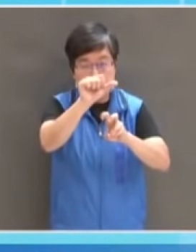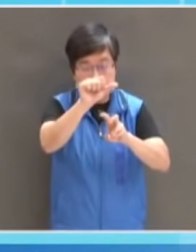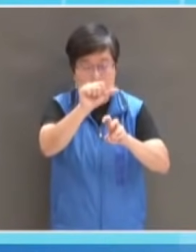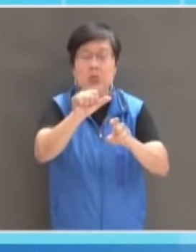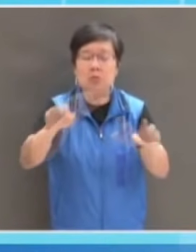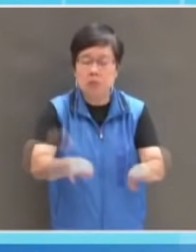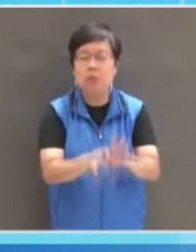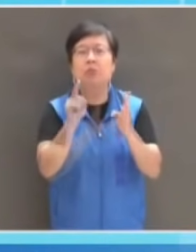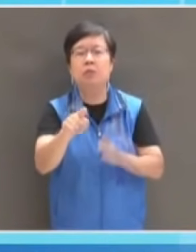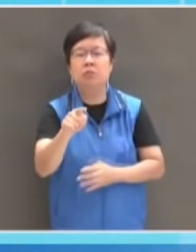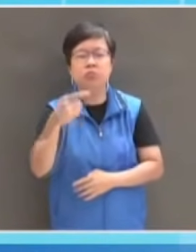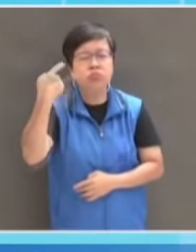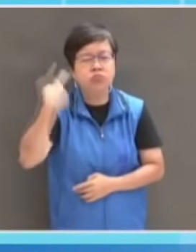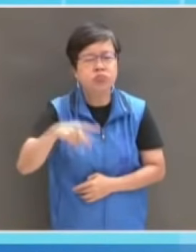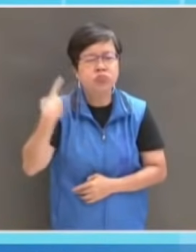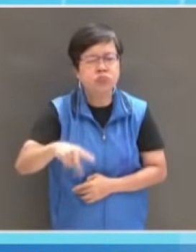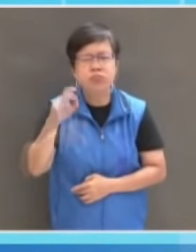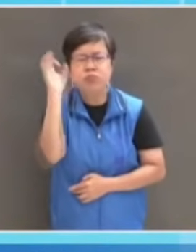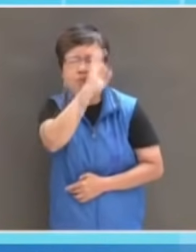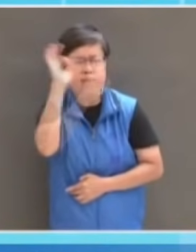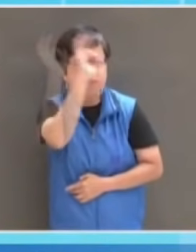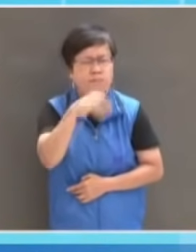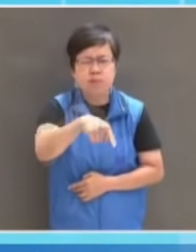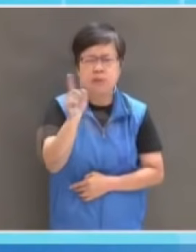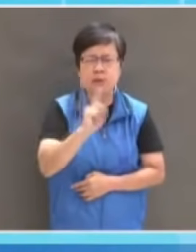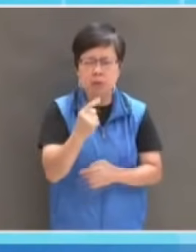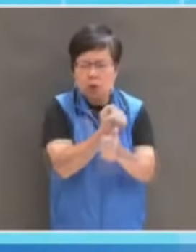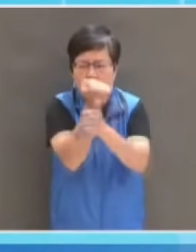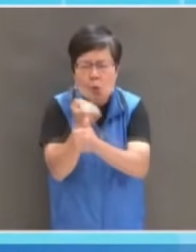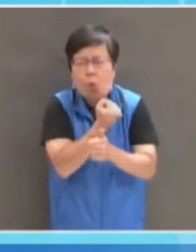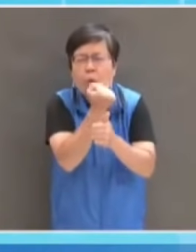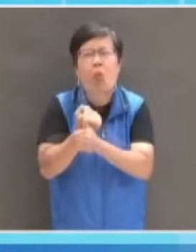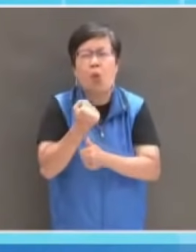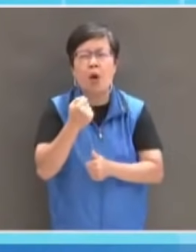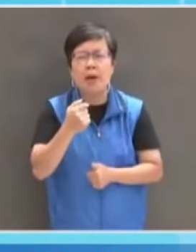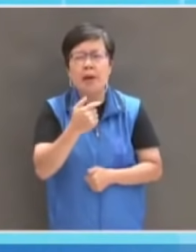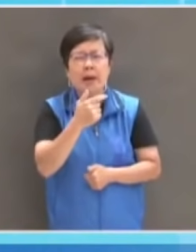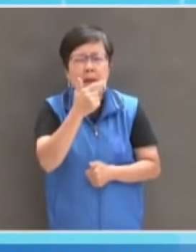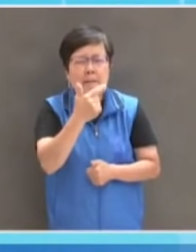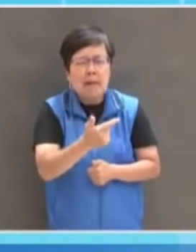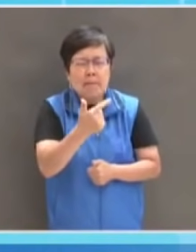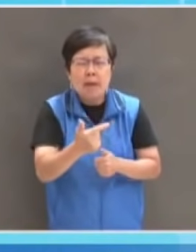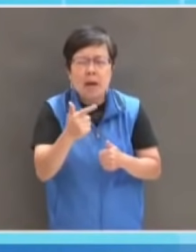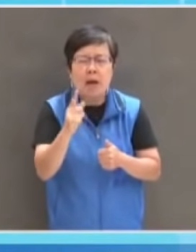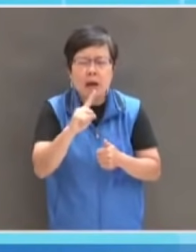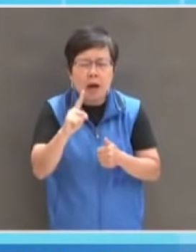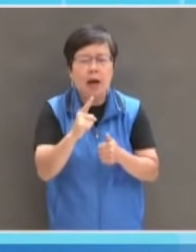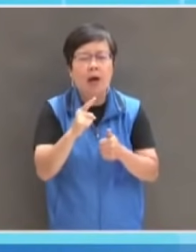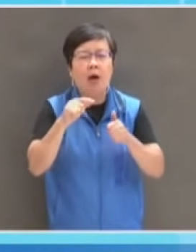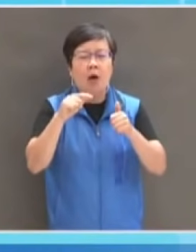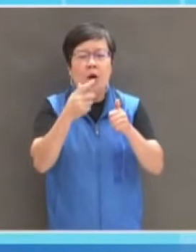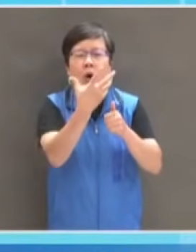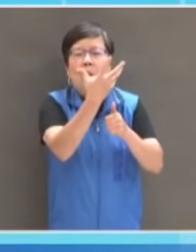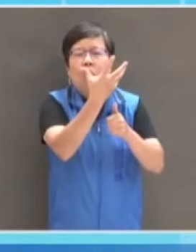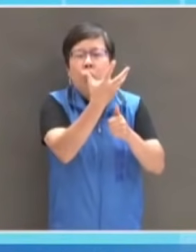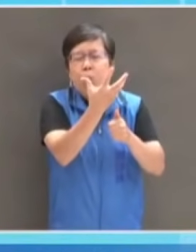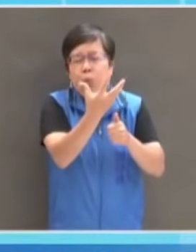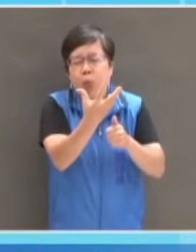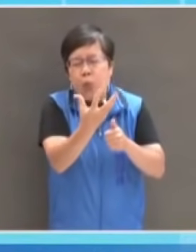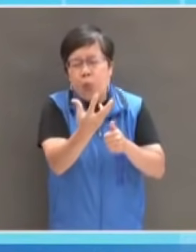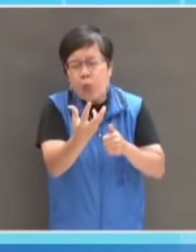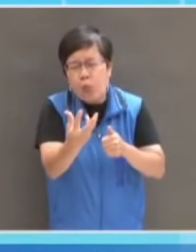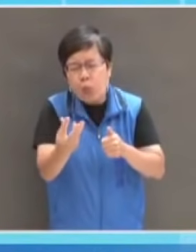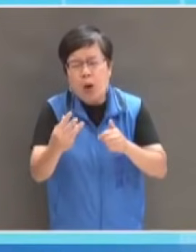断的去扩大所有的控制面，所以慢慢的才把这个疫情稍微